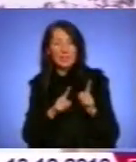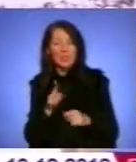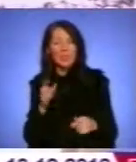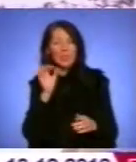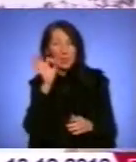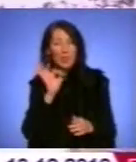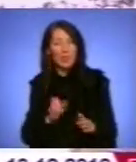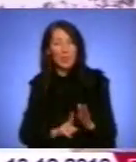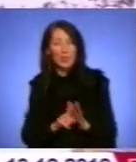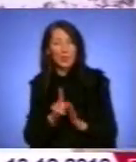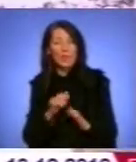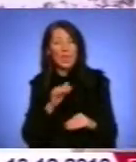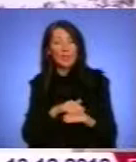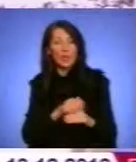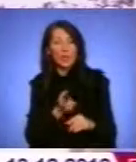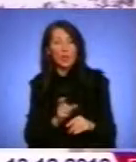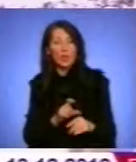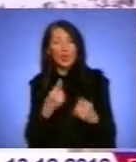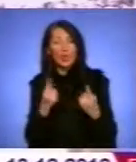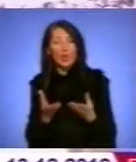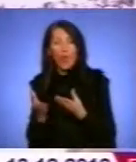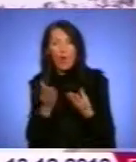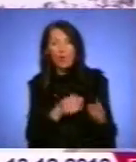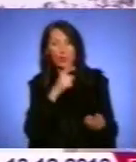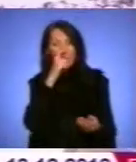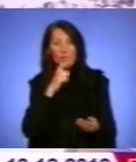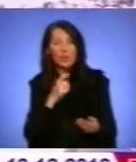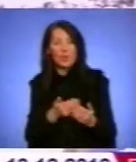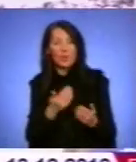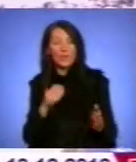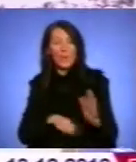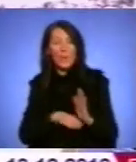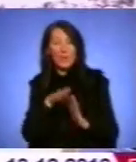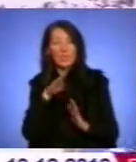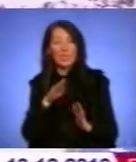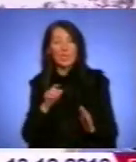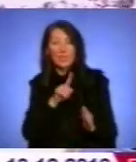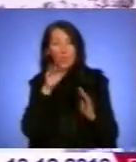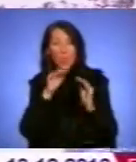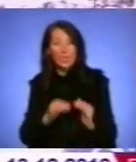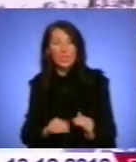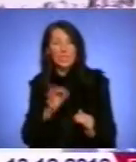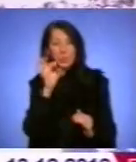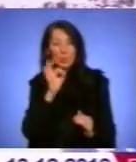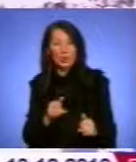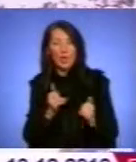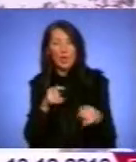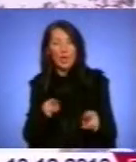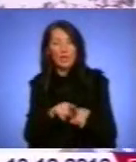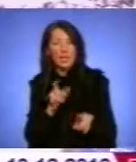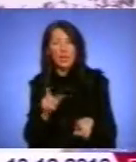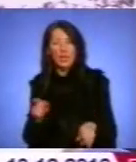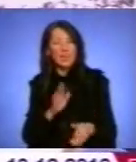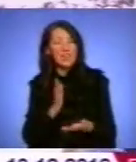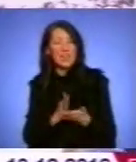фактично дуже великого впливу негативного від підвищення температури чи пониження температури для таких людей не